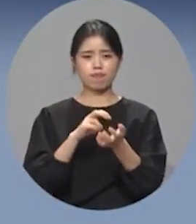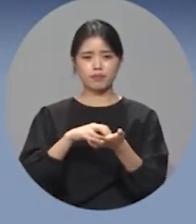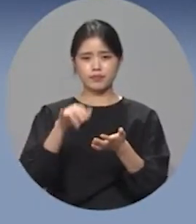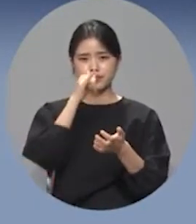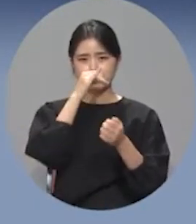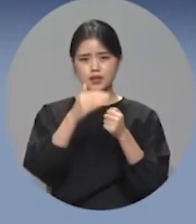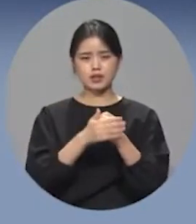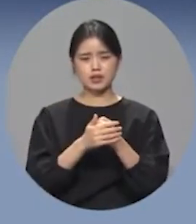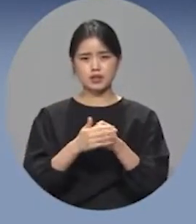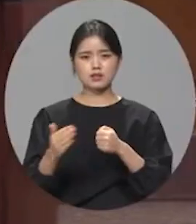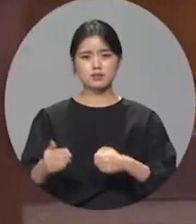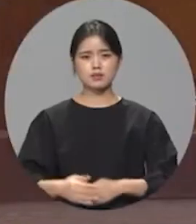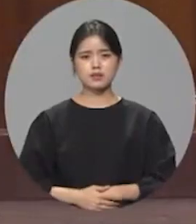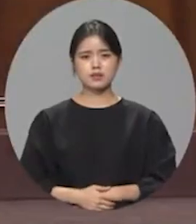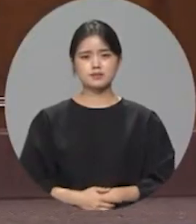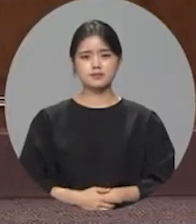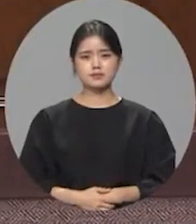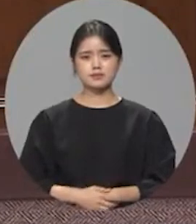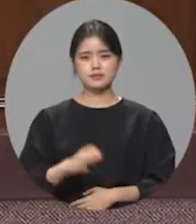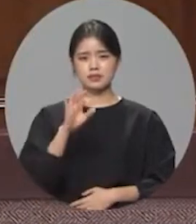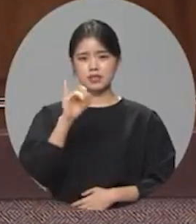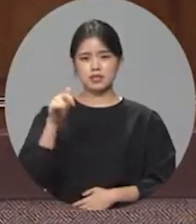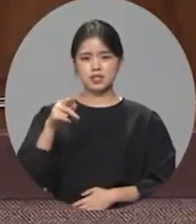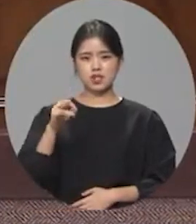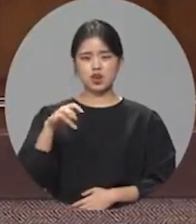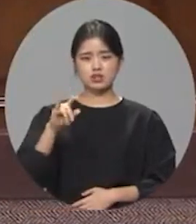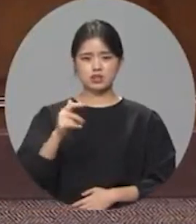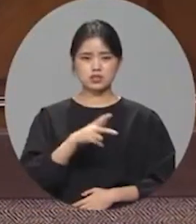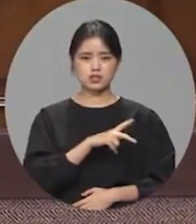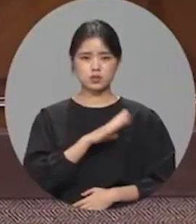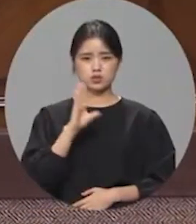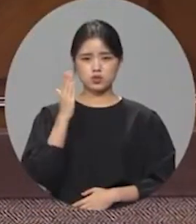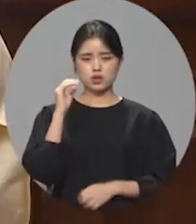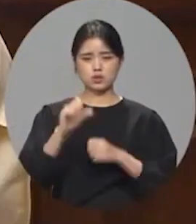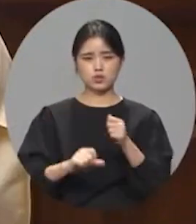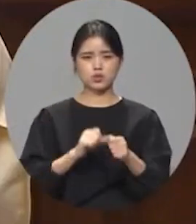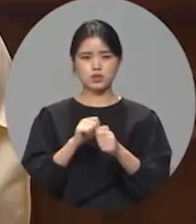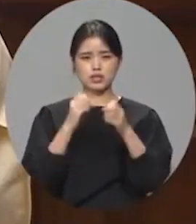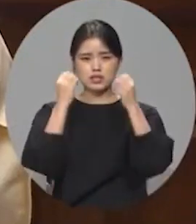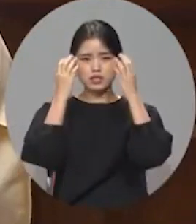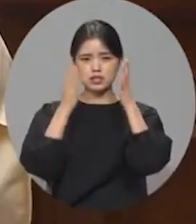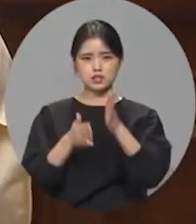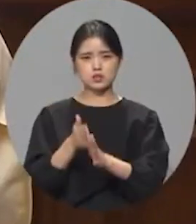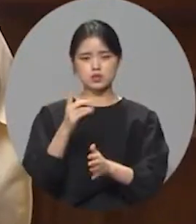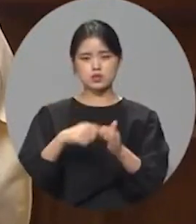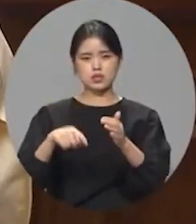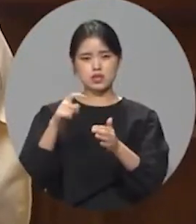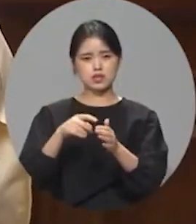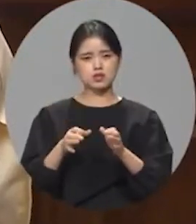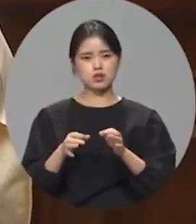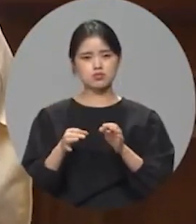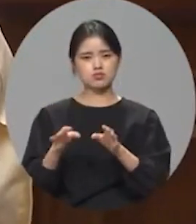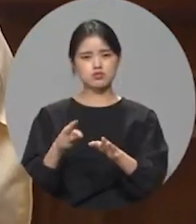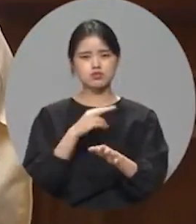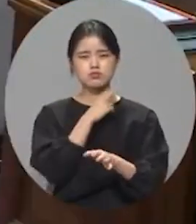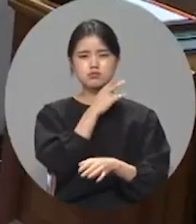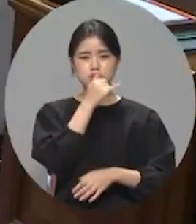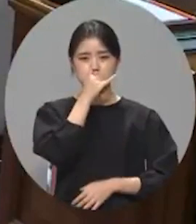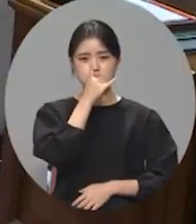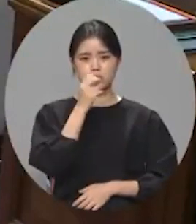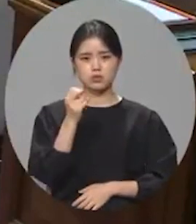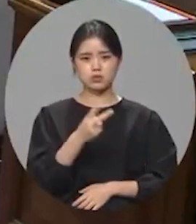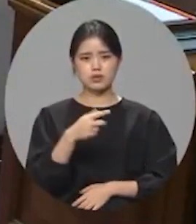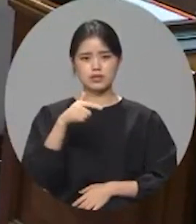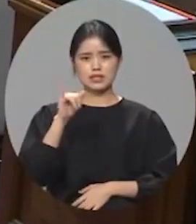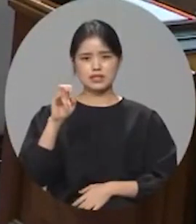외국시 키란 겁니다 이경신 의원은 최근 5년 색 신도시 주변에서 투기를 벌였다는 의혹을 받았고